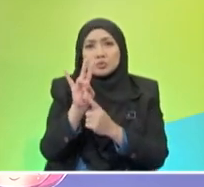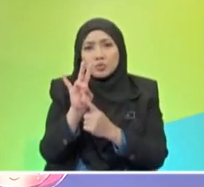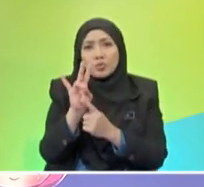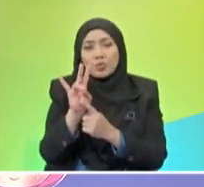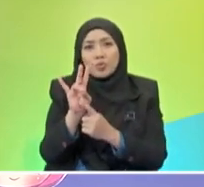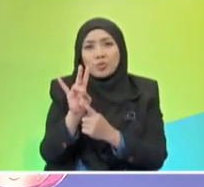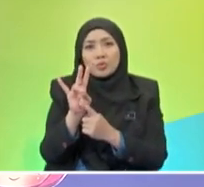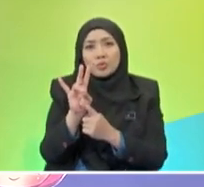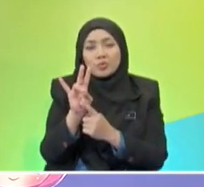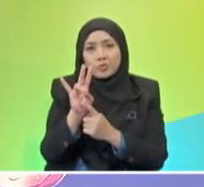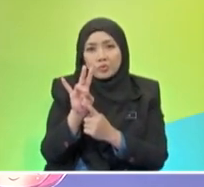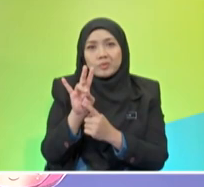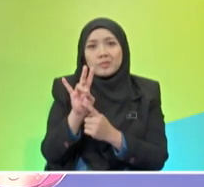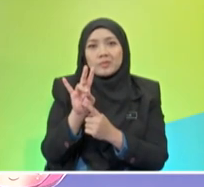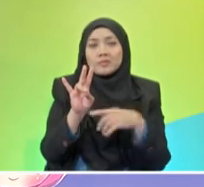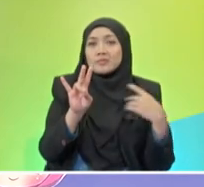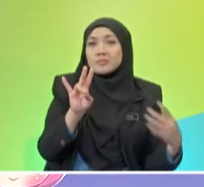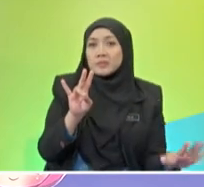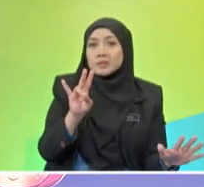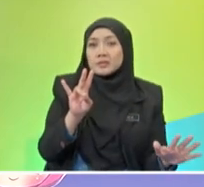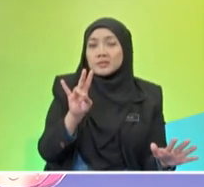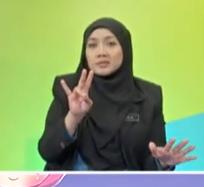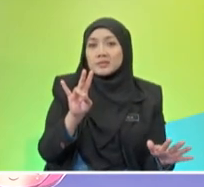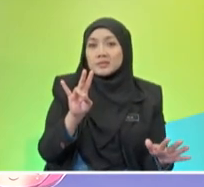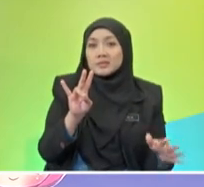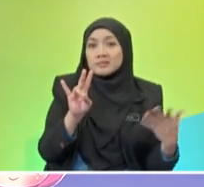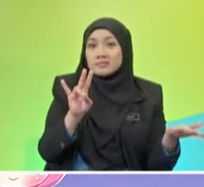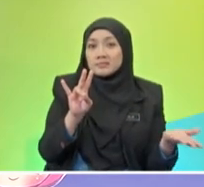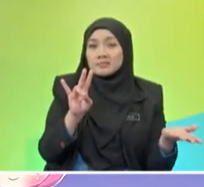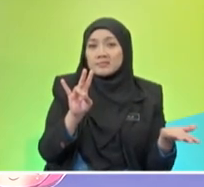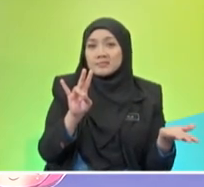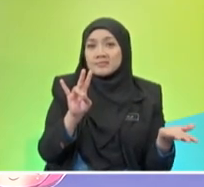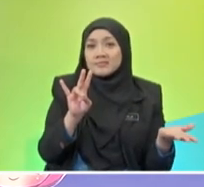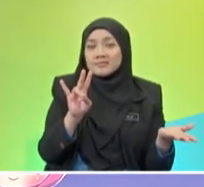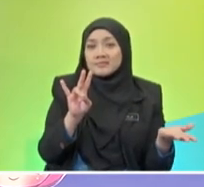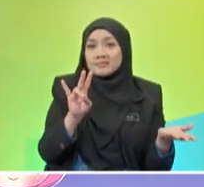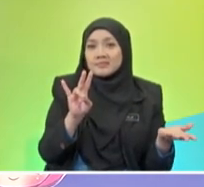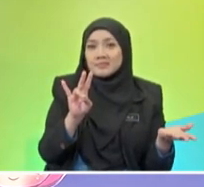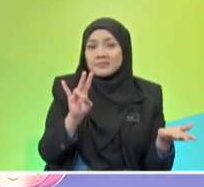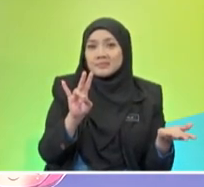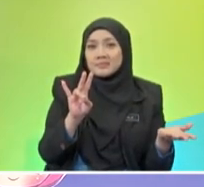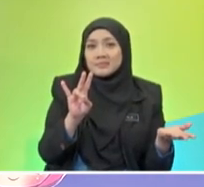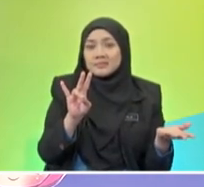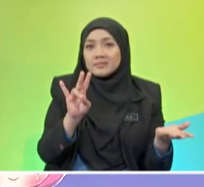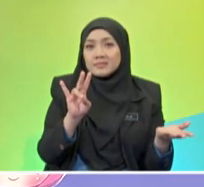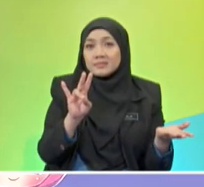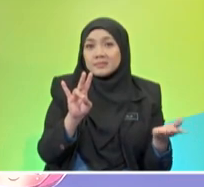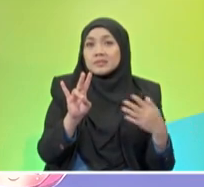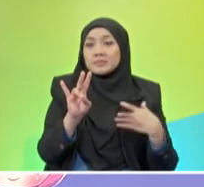10, 9, 8, 7. Betul. 7. Lepas tu. Okay, selepas 7. Itu, mungkin saya nak tanya murid baik di rumah. Okay, selepas